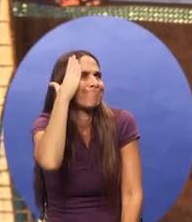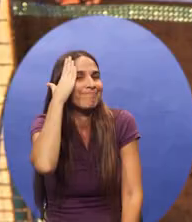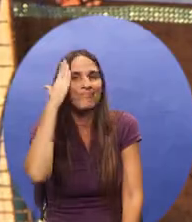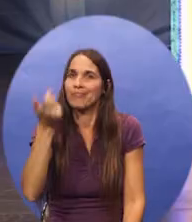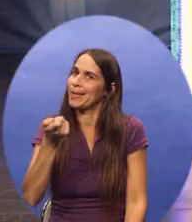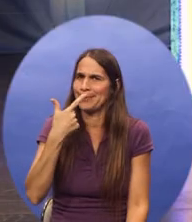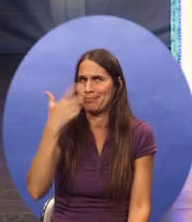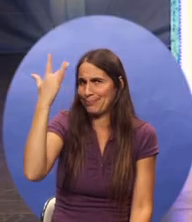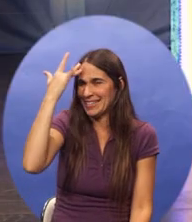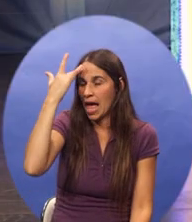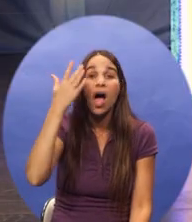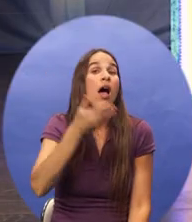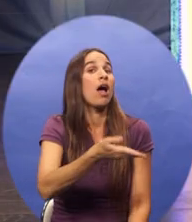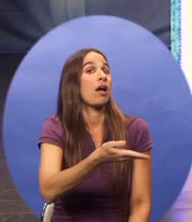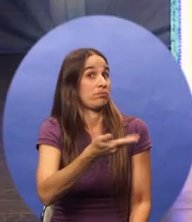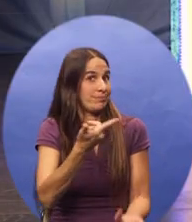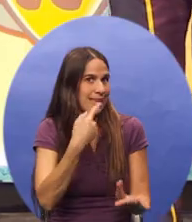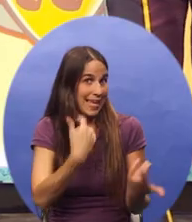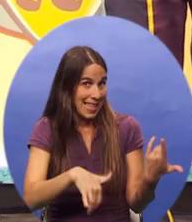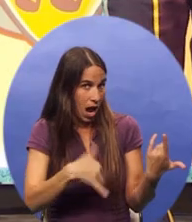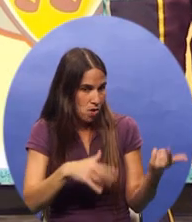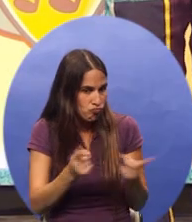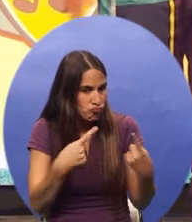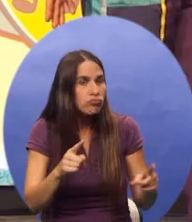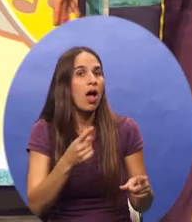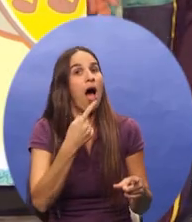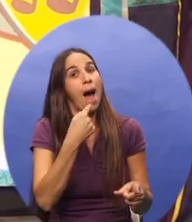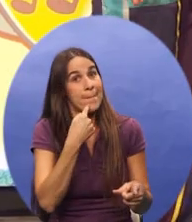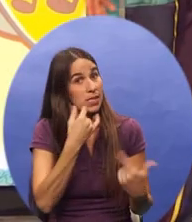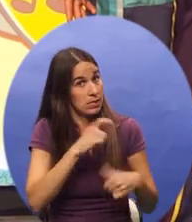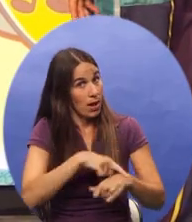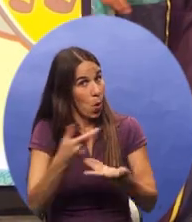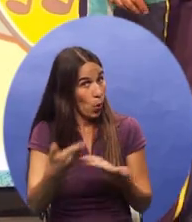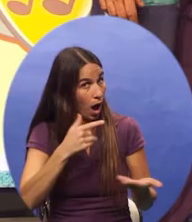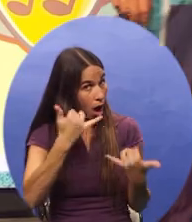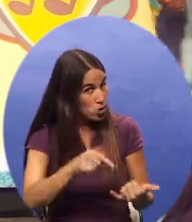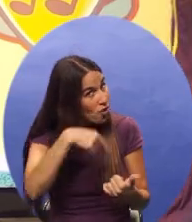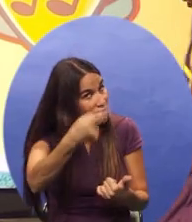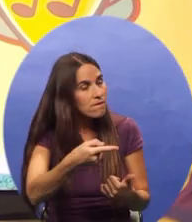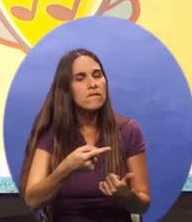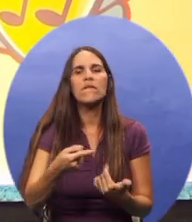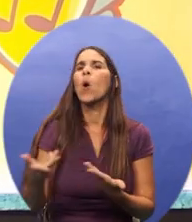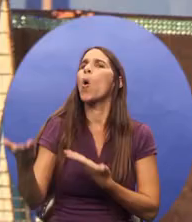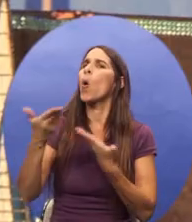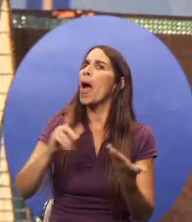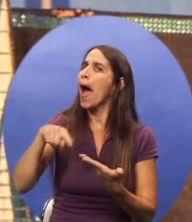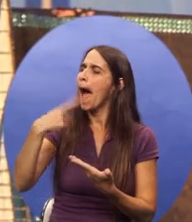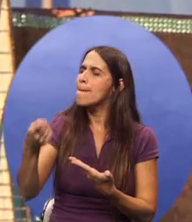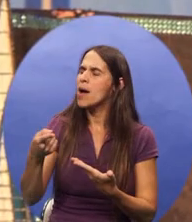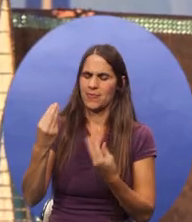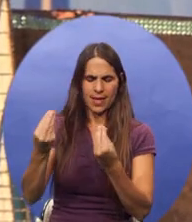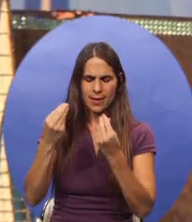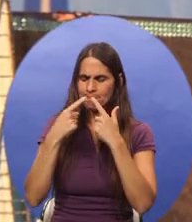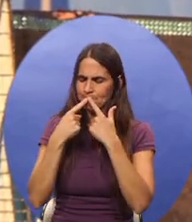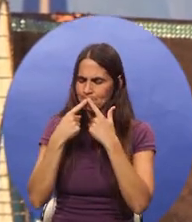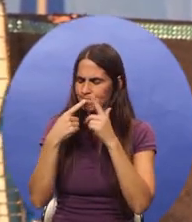איזה פיצה. קראתי לך כי הגיטרה מנגנת, והיא אמרה שהגיע הזמן לאורח הבא. אז האורח הבא הוא... כן?